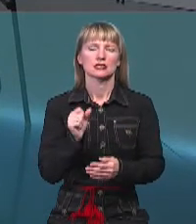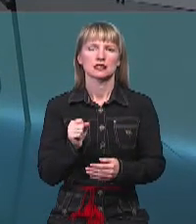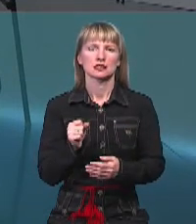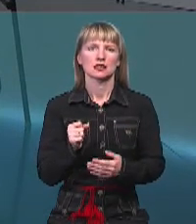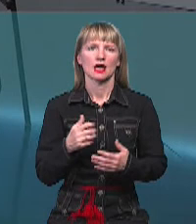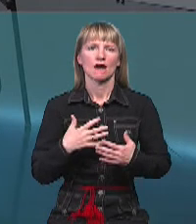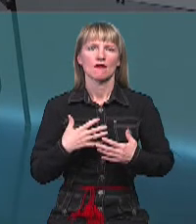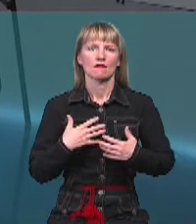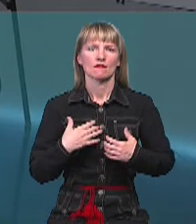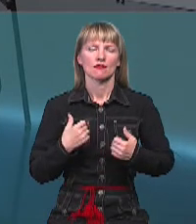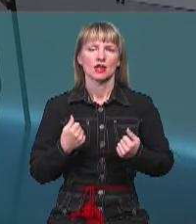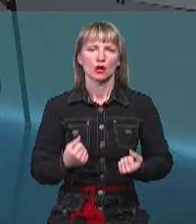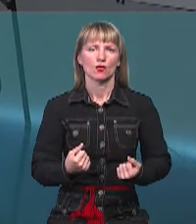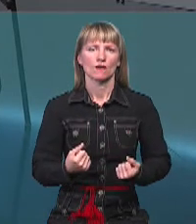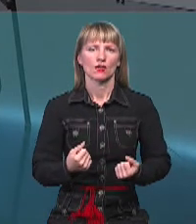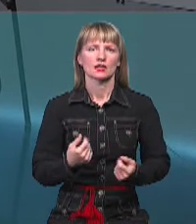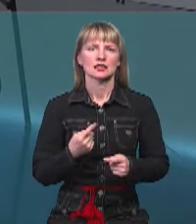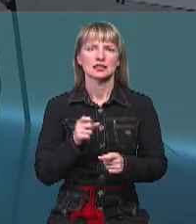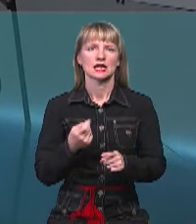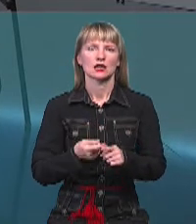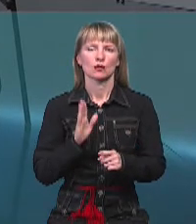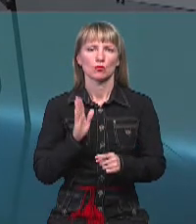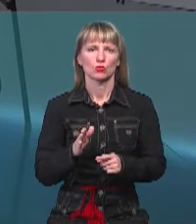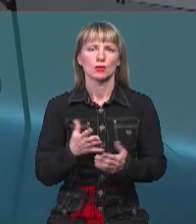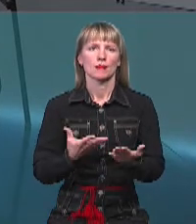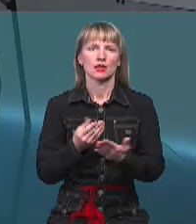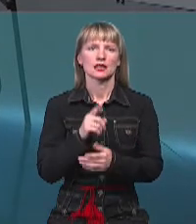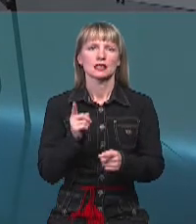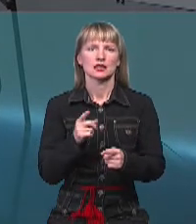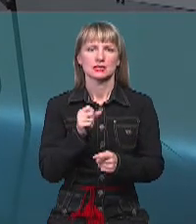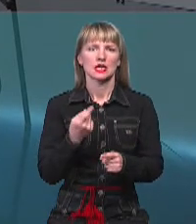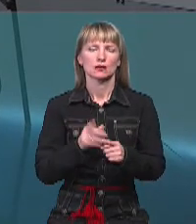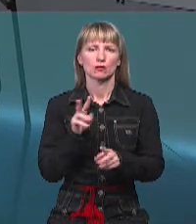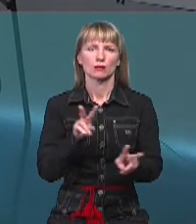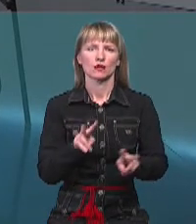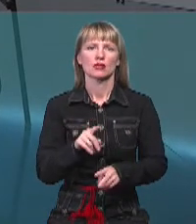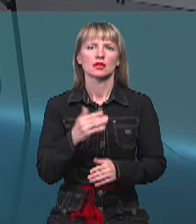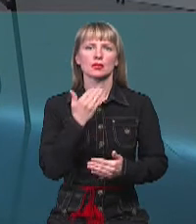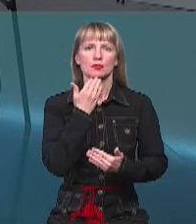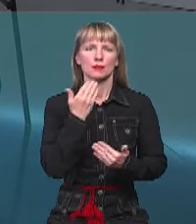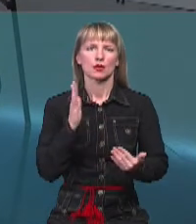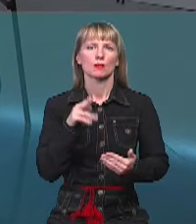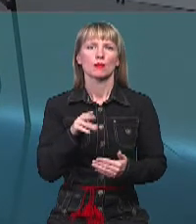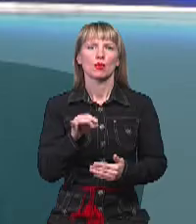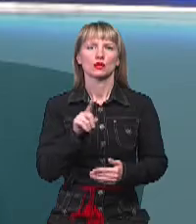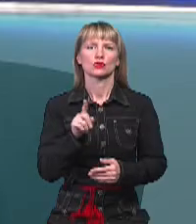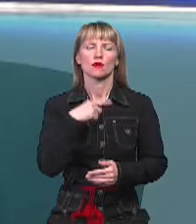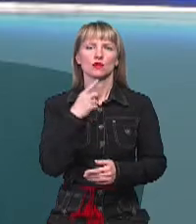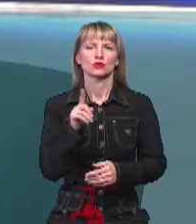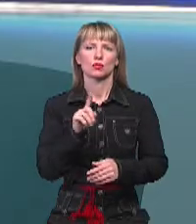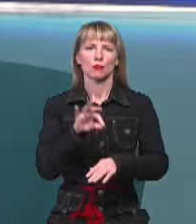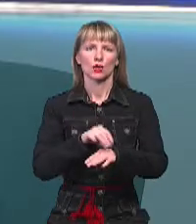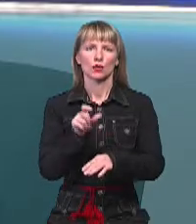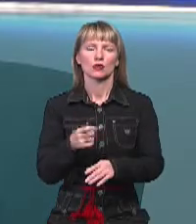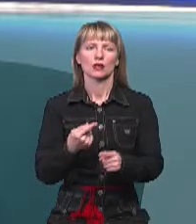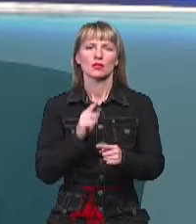є результат, от за це буде платити. Це ми будемо все пильнувати, і до Рити на останок, те, про що говорили, що пацієнтам ще